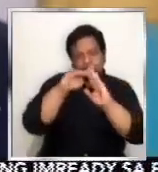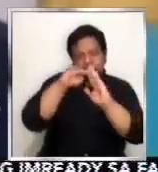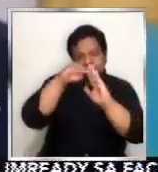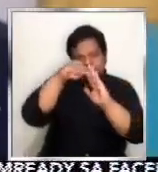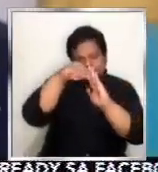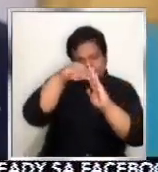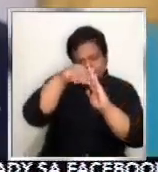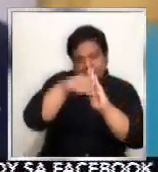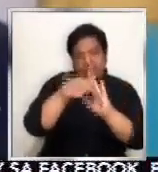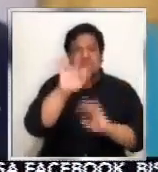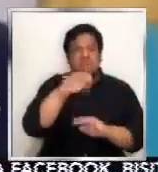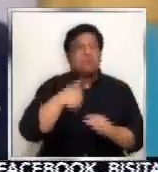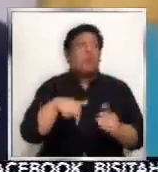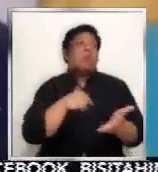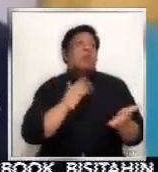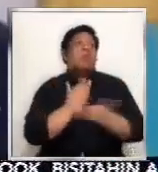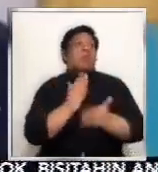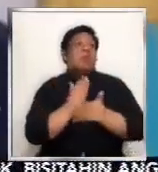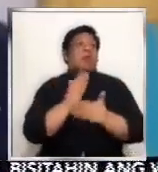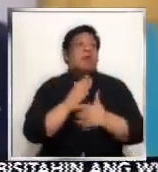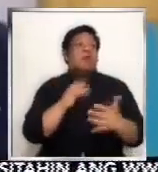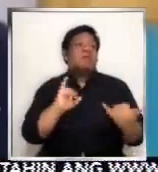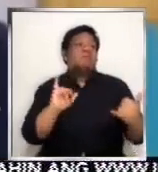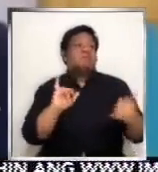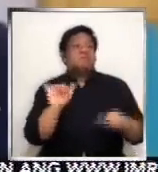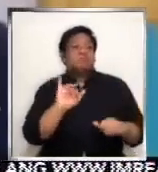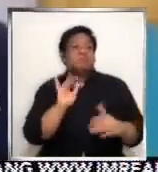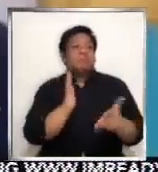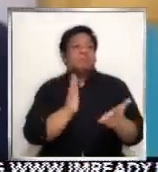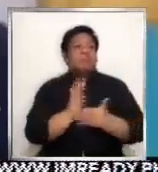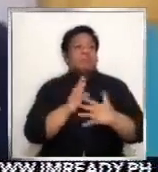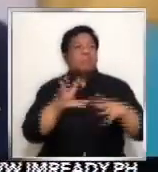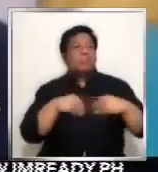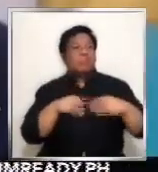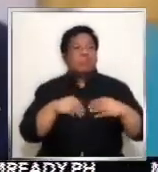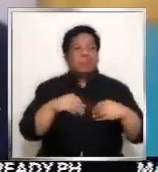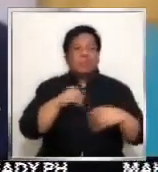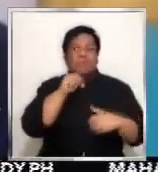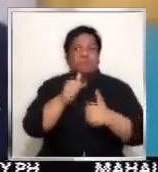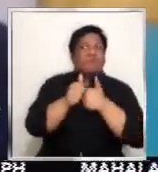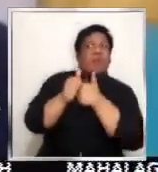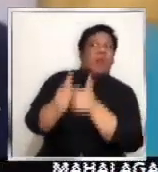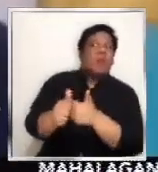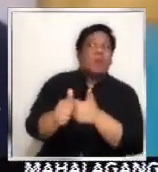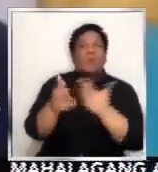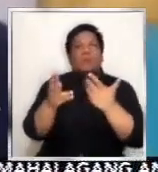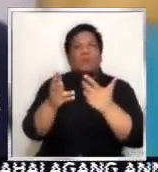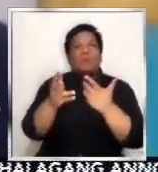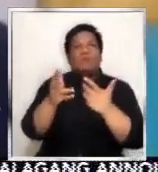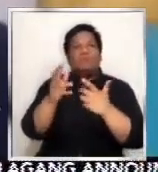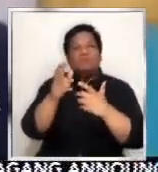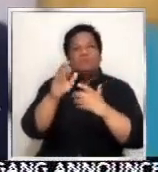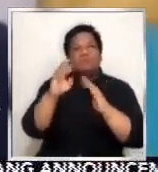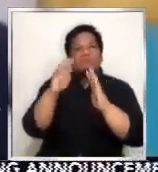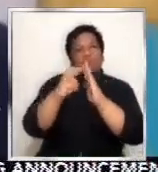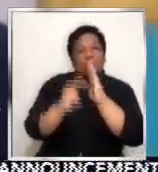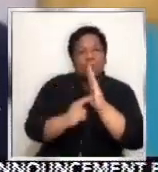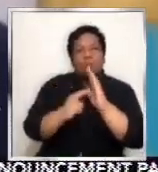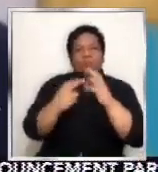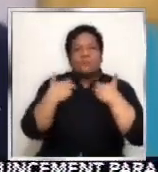tayo, magkukumpiyansa na naman tayo, hindi natin susundan yung mga basic health protocols na